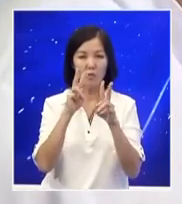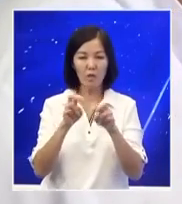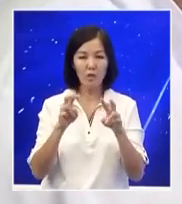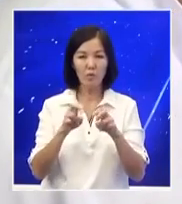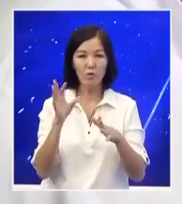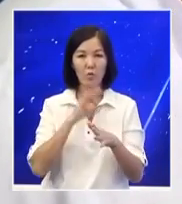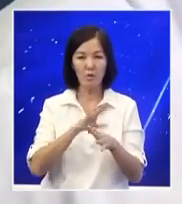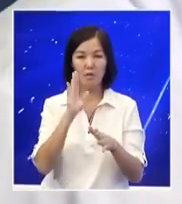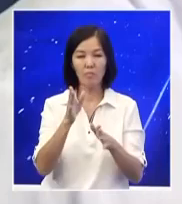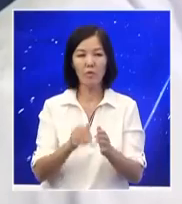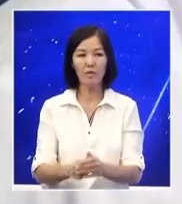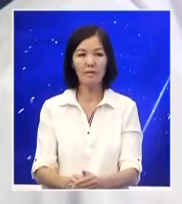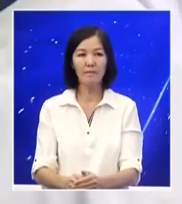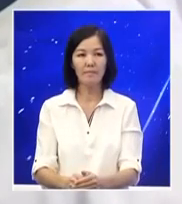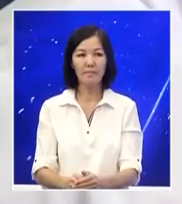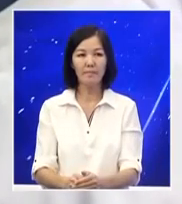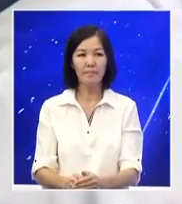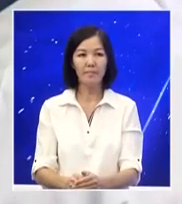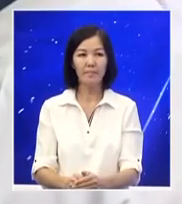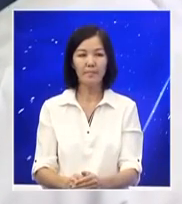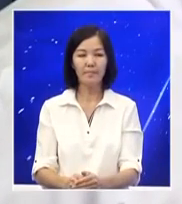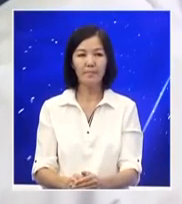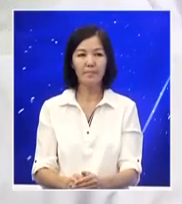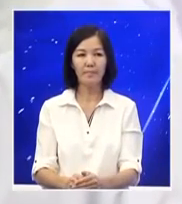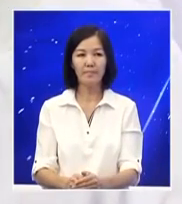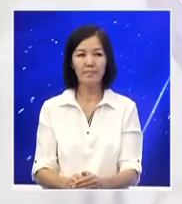Доктор подтверждает, да? В любом случае они сидят. Место